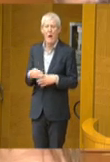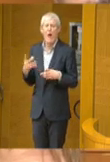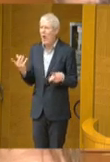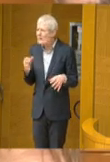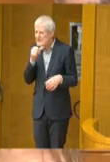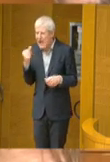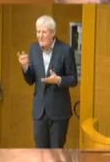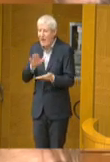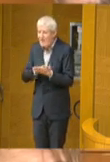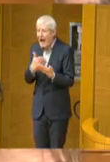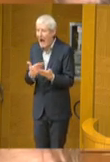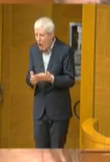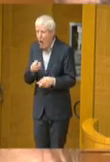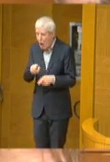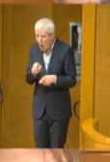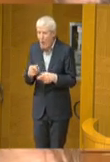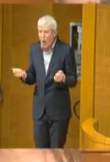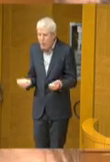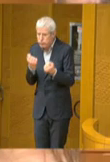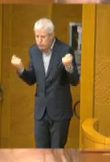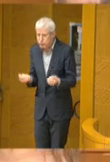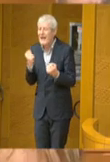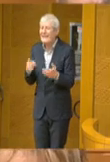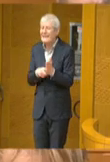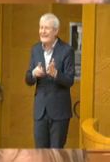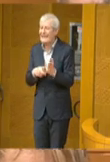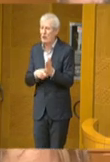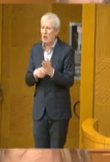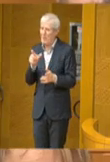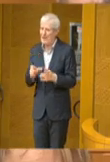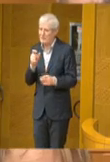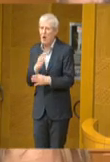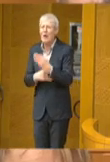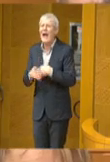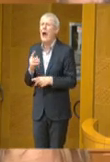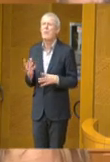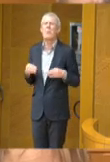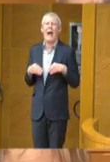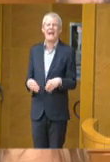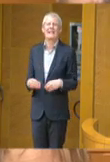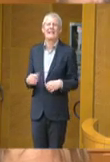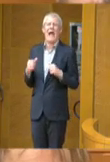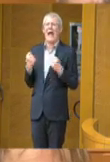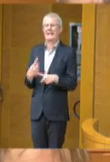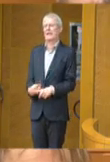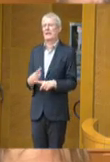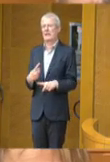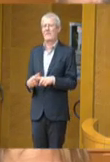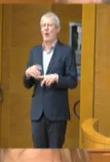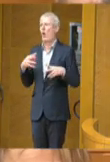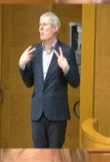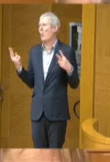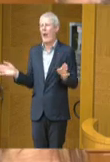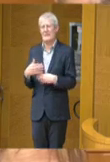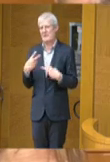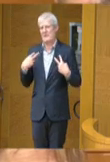il diritto delle persone con disabilità ad essere parte attiva in ogni ambito della vita sociale. Mi piace alla fine ricordare come il